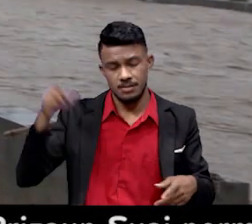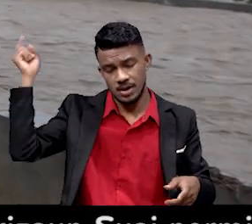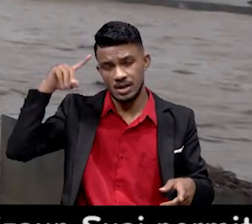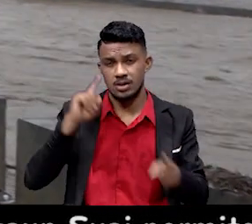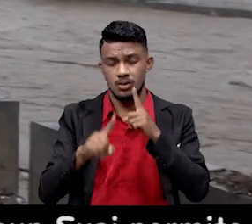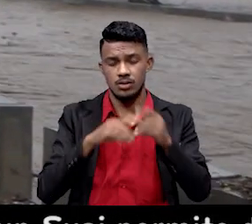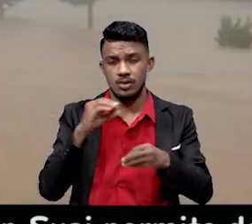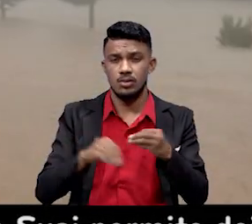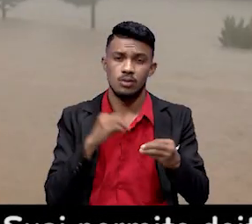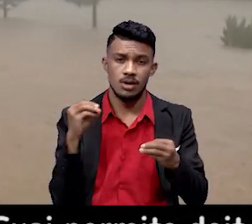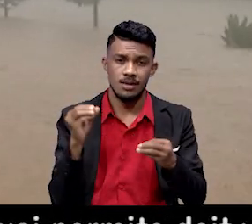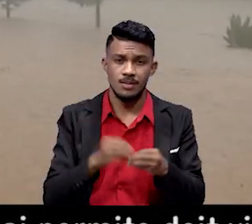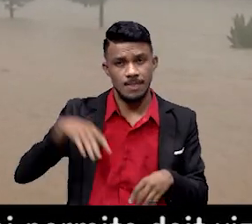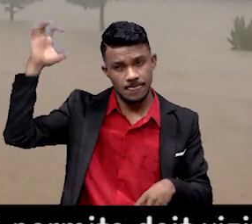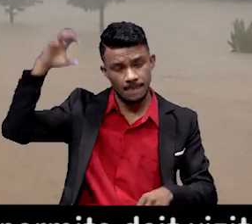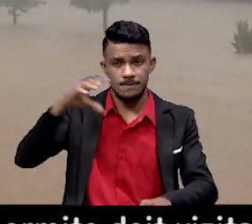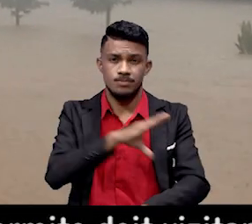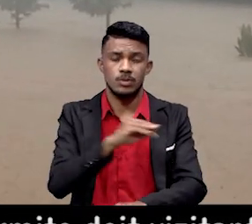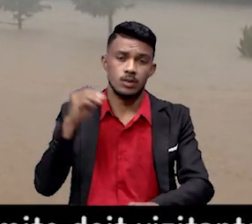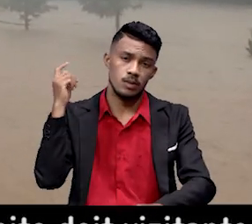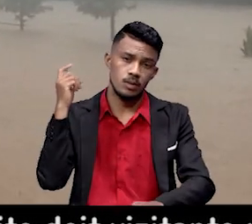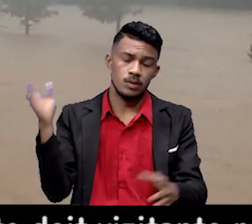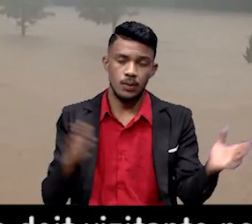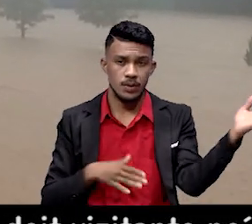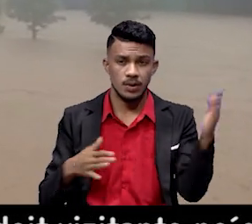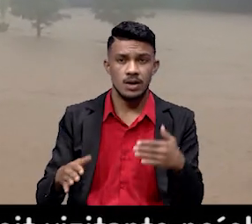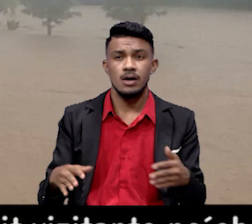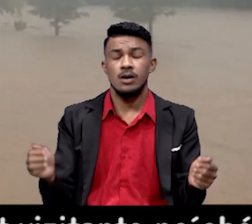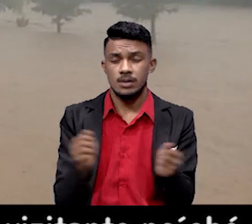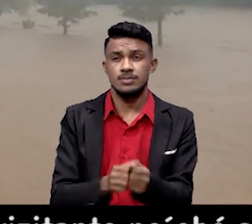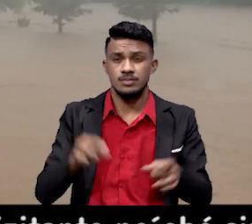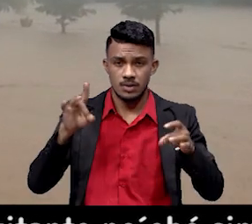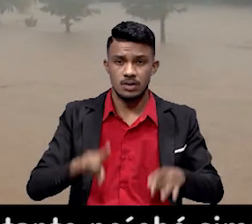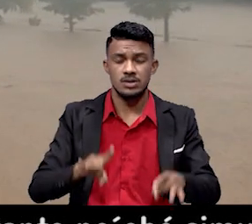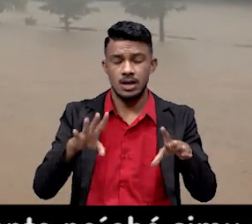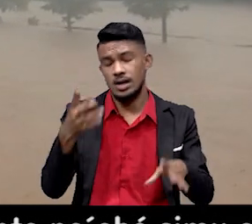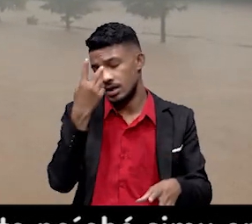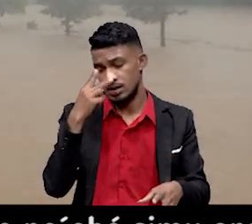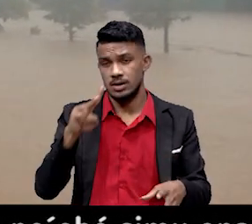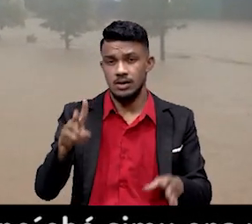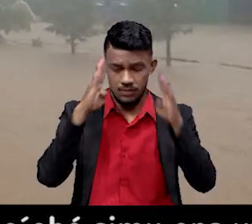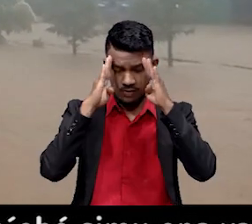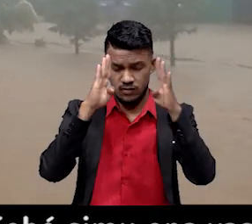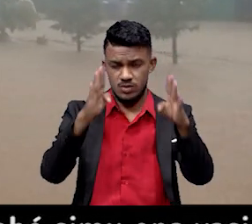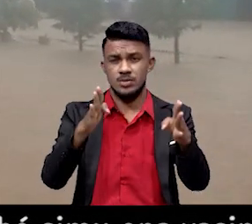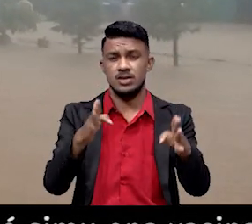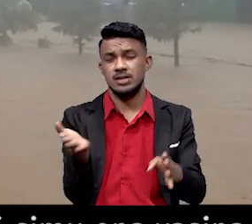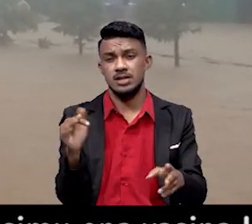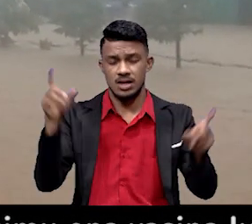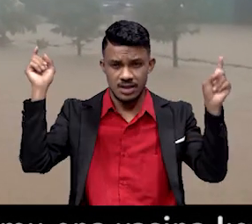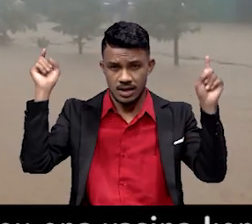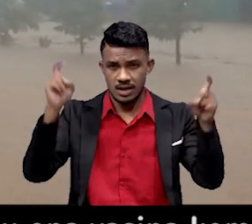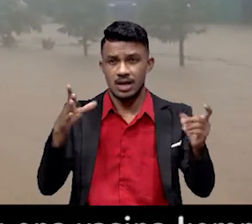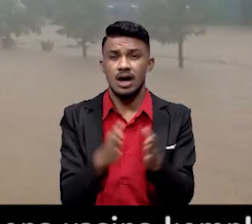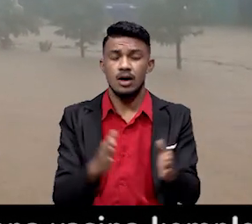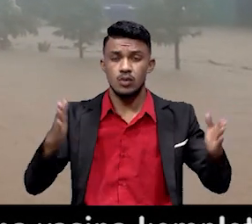hamutu ko Australia hamutu ko Indonesia ho dihare lolos sira tengse tau atensan bai da neona sira tengse halo luan tang